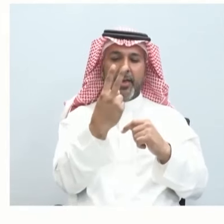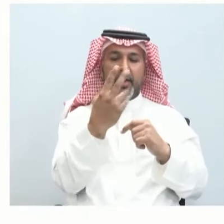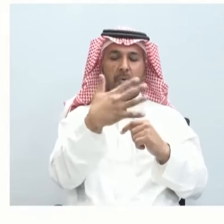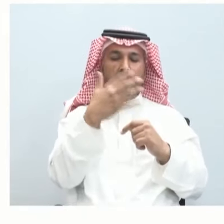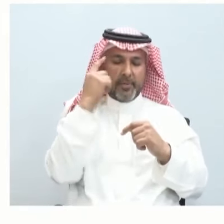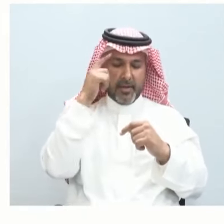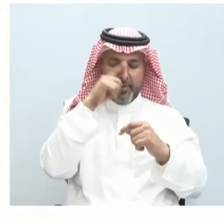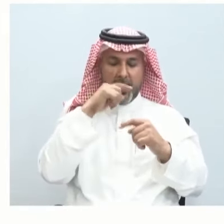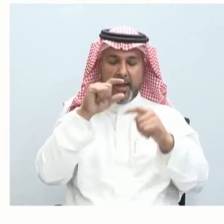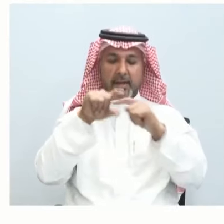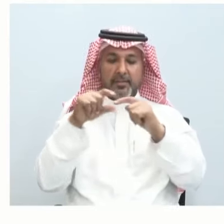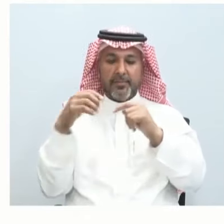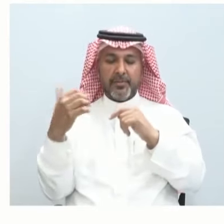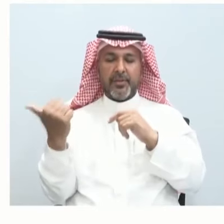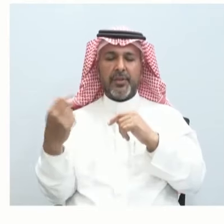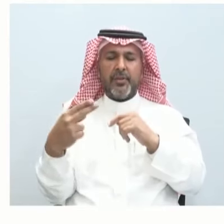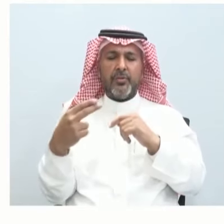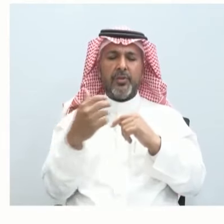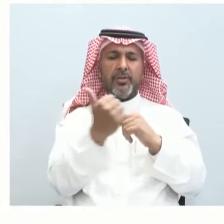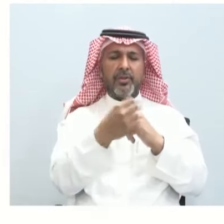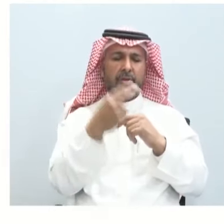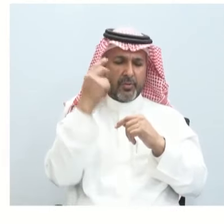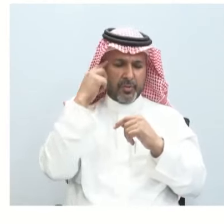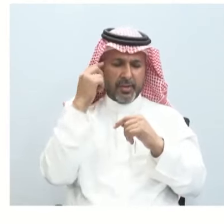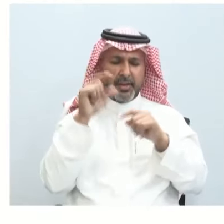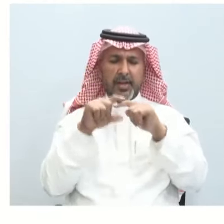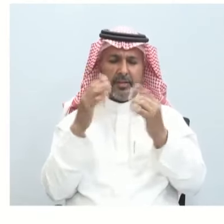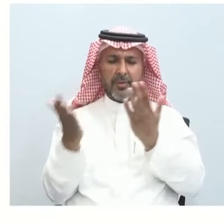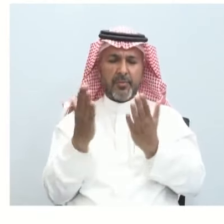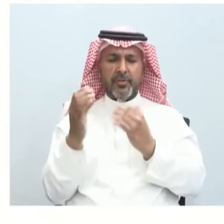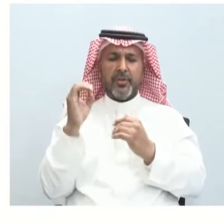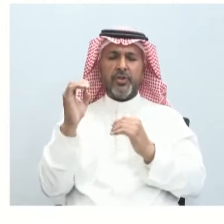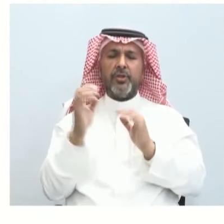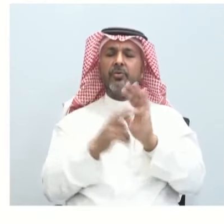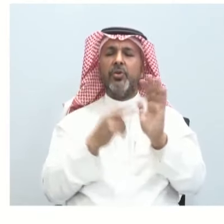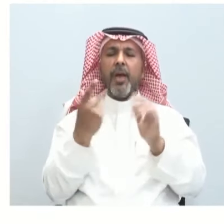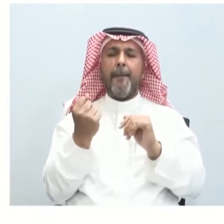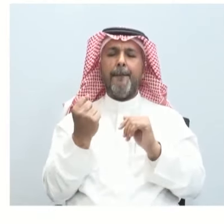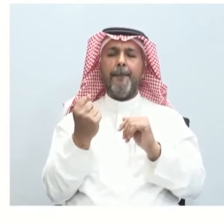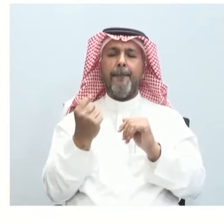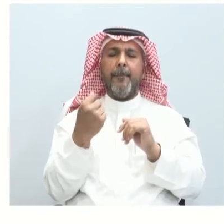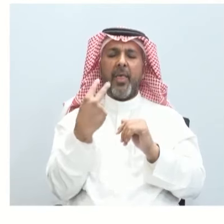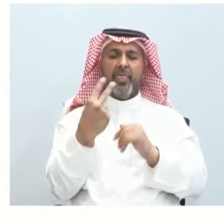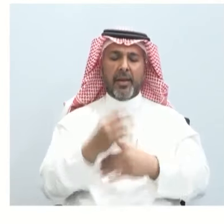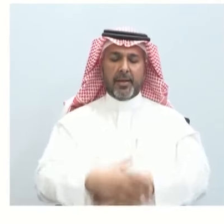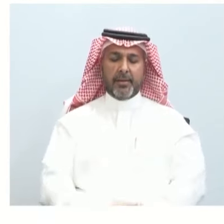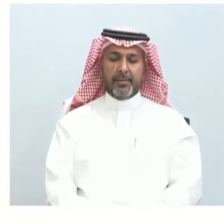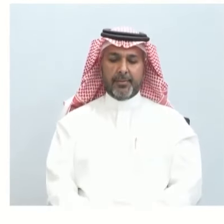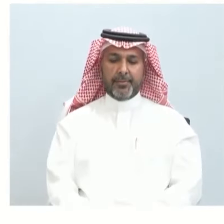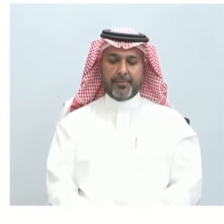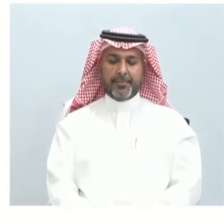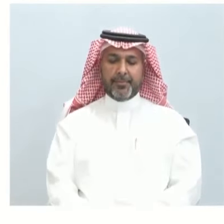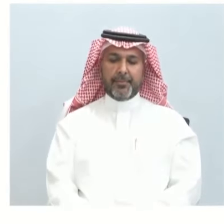بالنسبه للطرف الايمن والطرف الايسر نحصل على ان جيم تساوي اثنان اذا ايضا امكن احل هذه